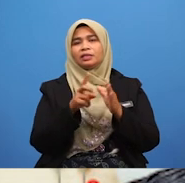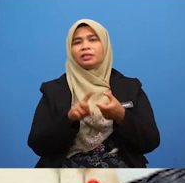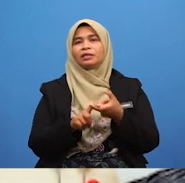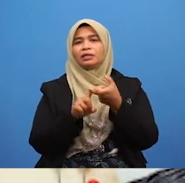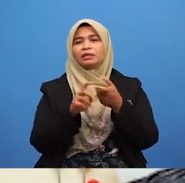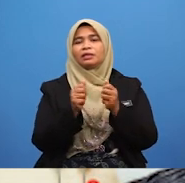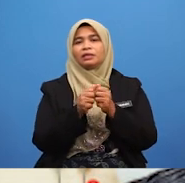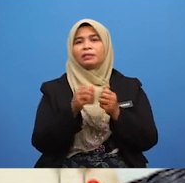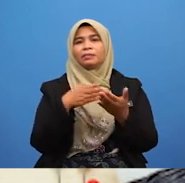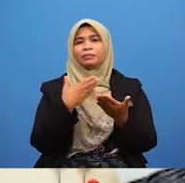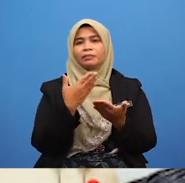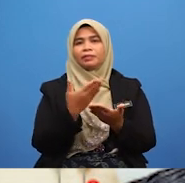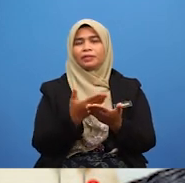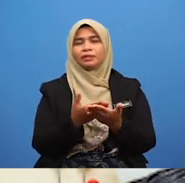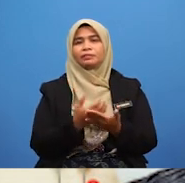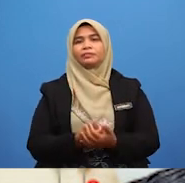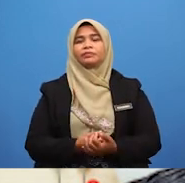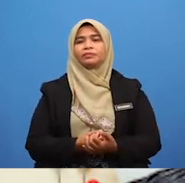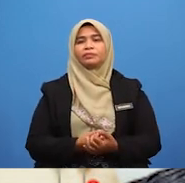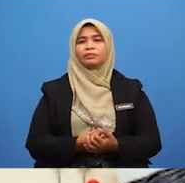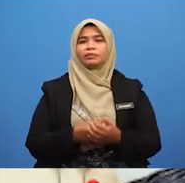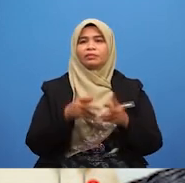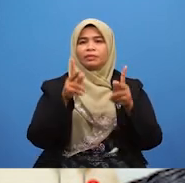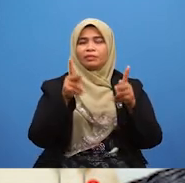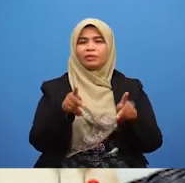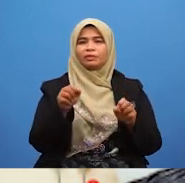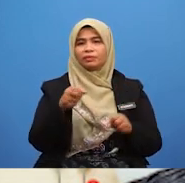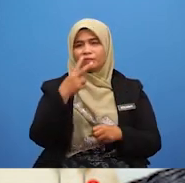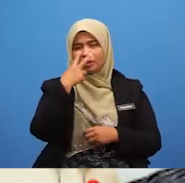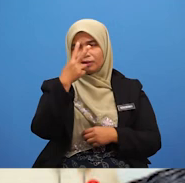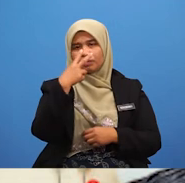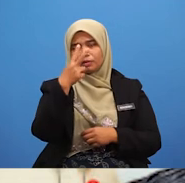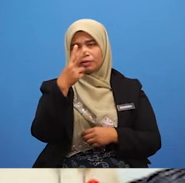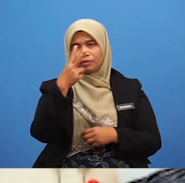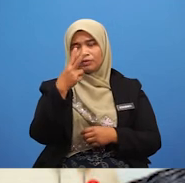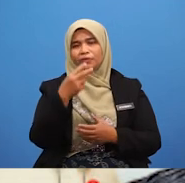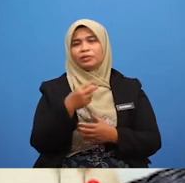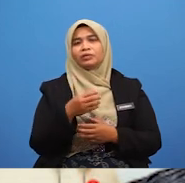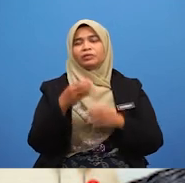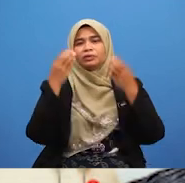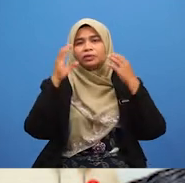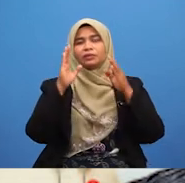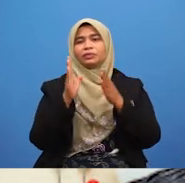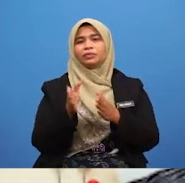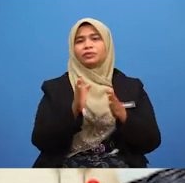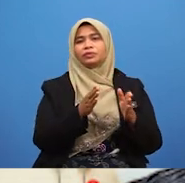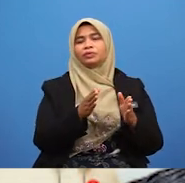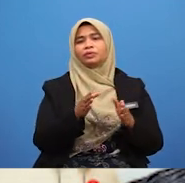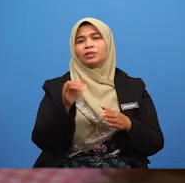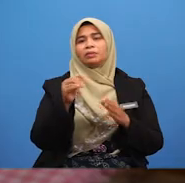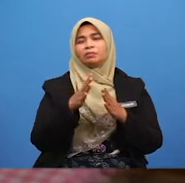sebelah dalam fabrik dan pastikan bahagian lipatan terletak di tepi meja.